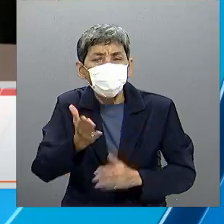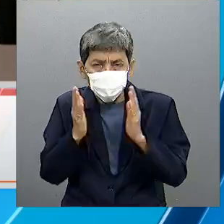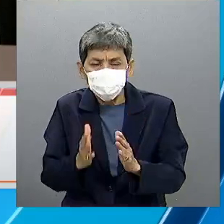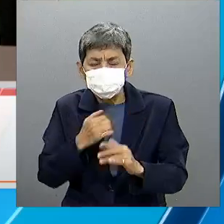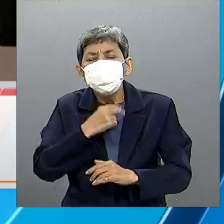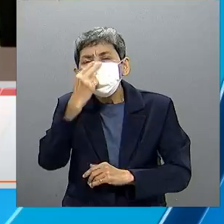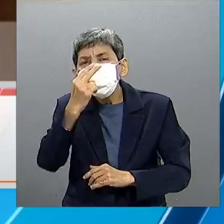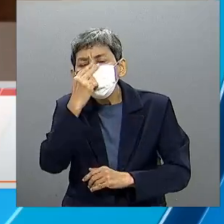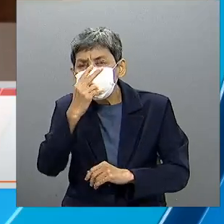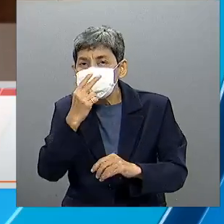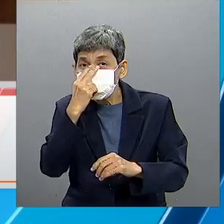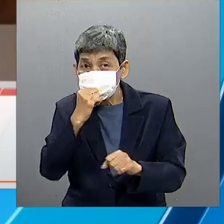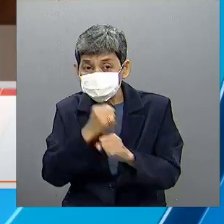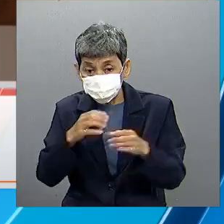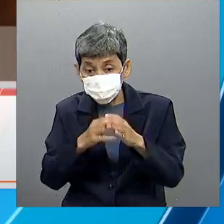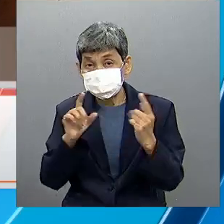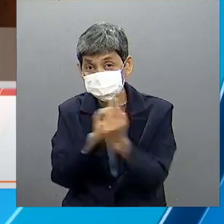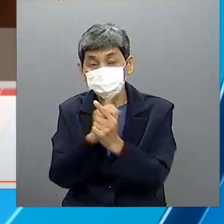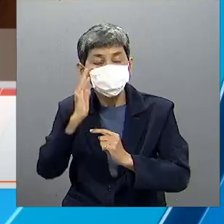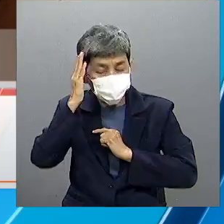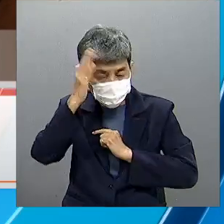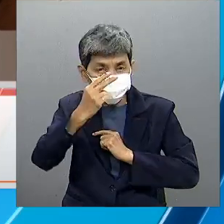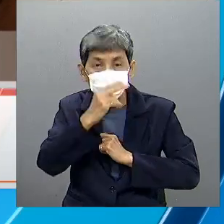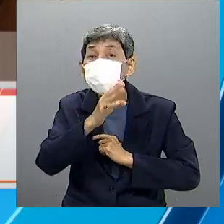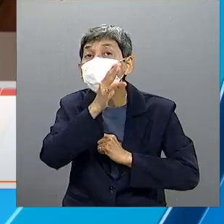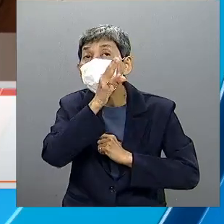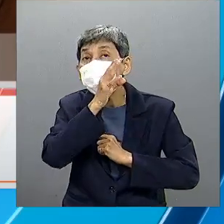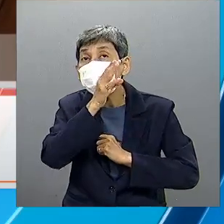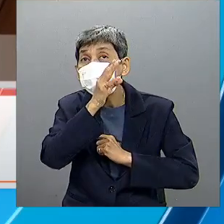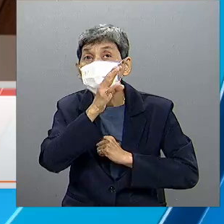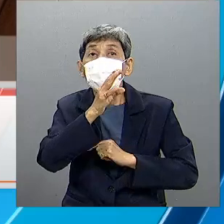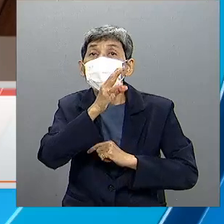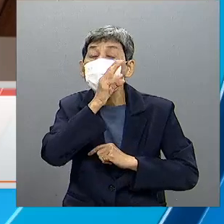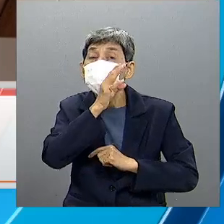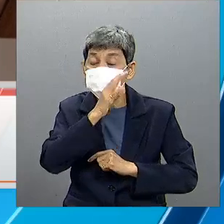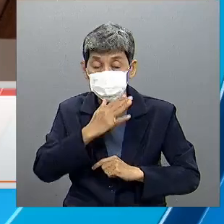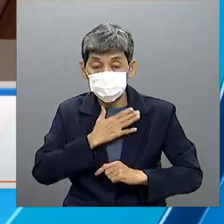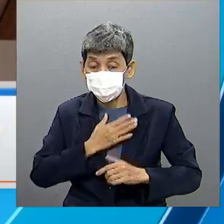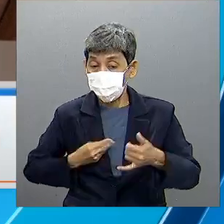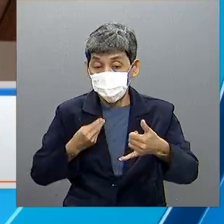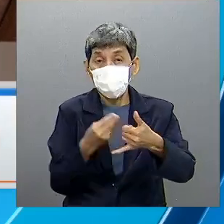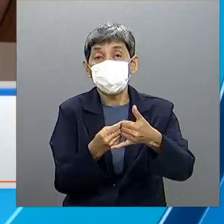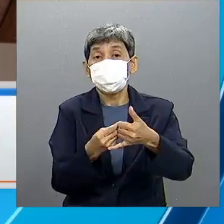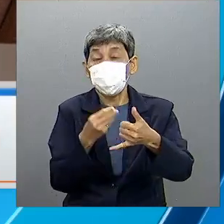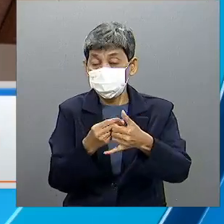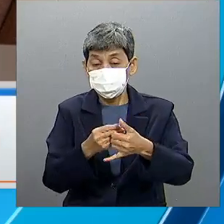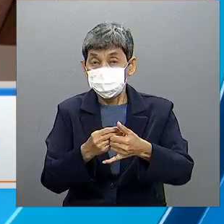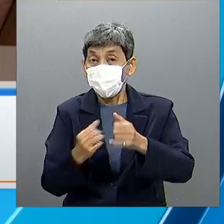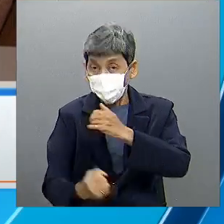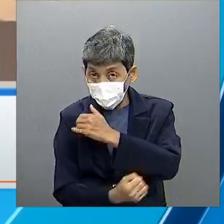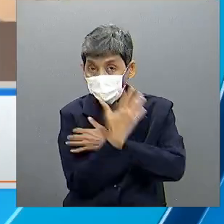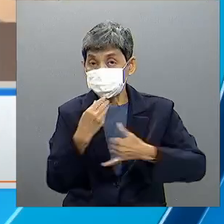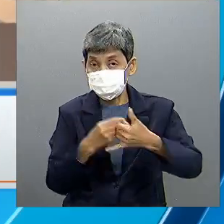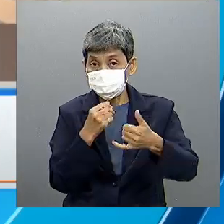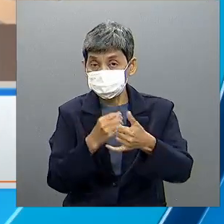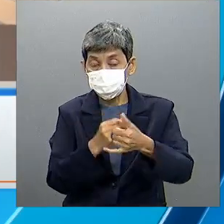ของสังคมในระยะยาวถ้าเราเนี่ยให้พื้นที่แก่เยาวชนที่ในอนาคตเขาจะเป็นผู้ให